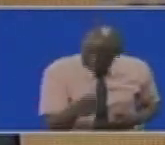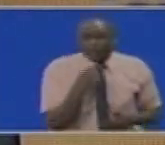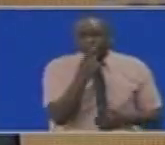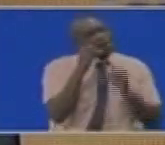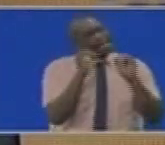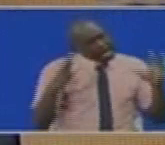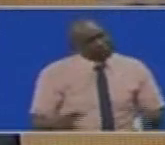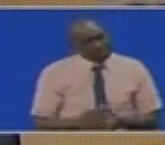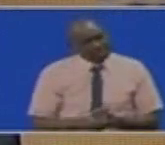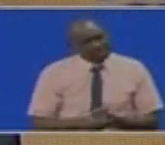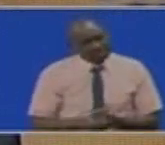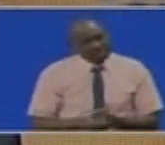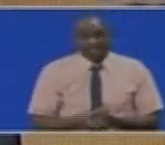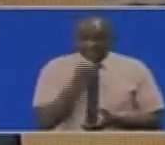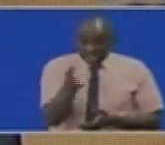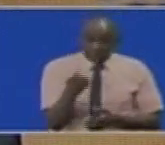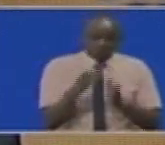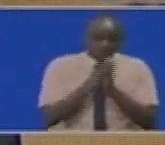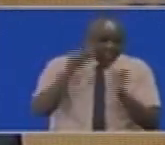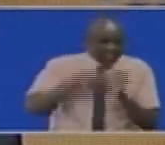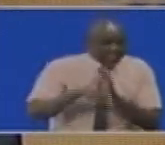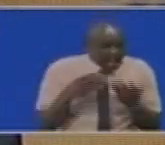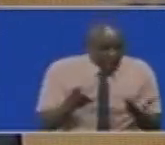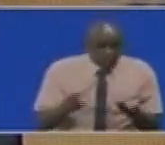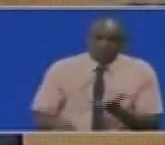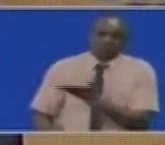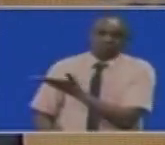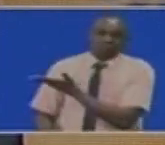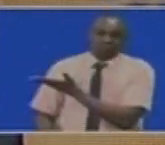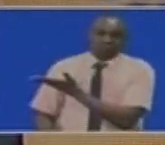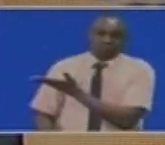mstaafu Daniel Arap Moi. Elvis Kosgei anaarifu zaidi.